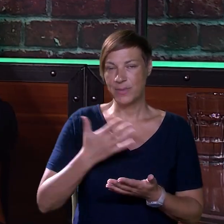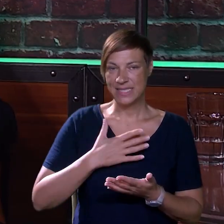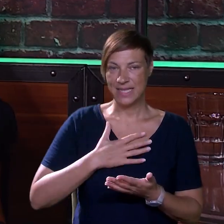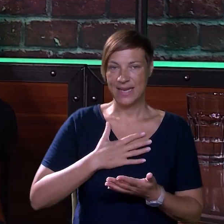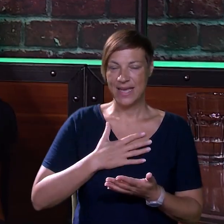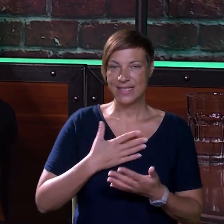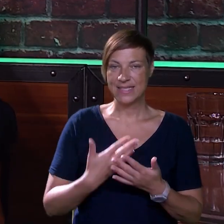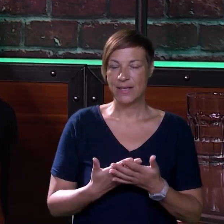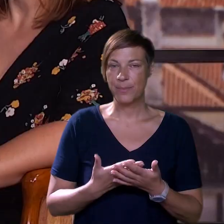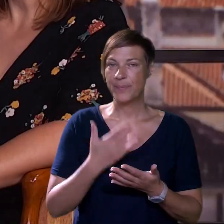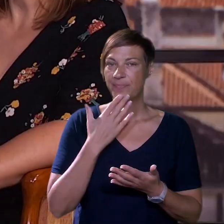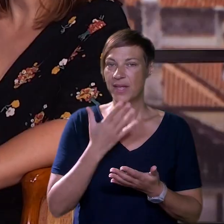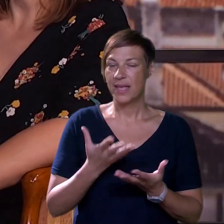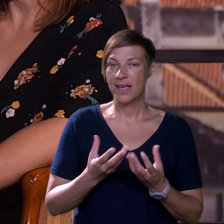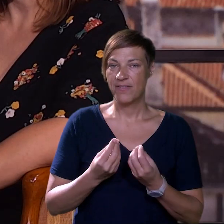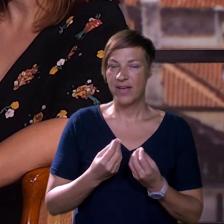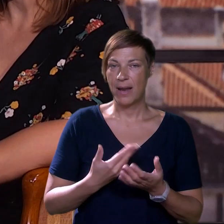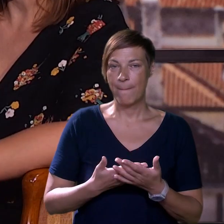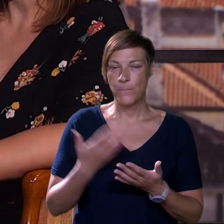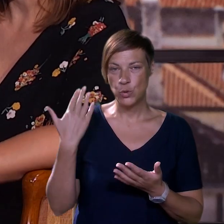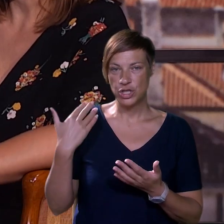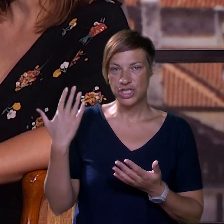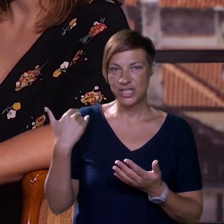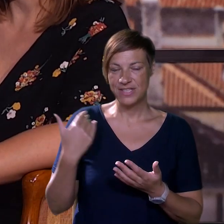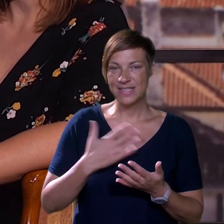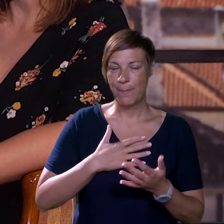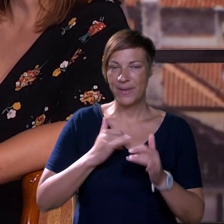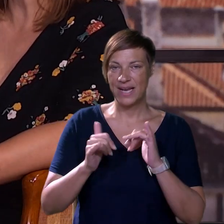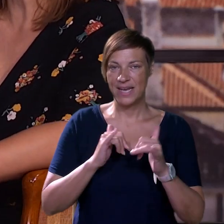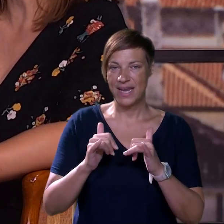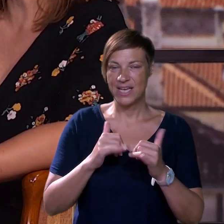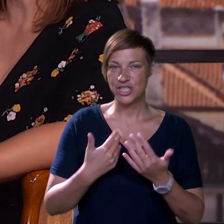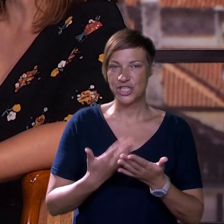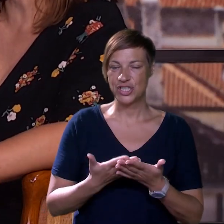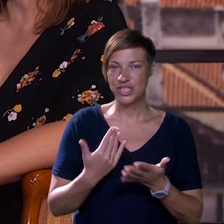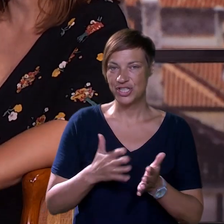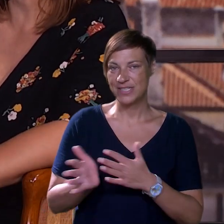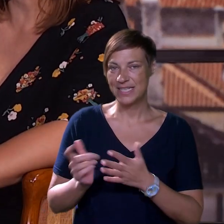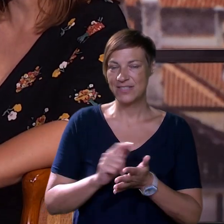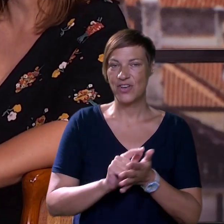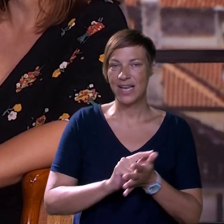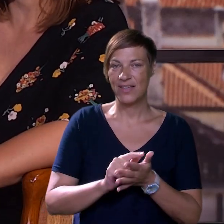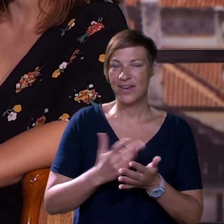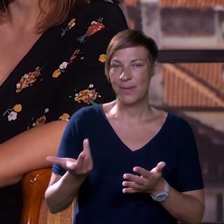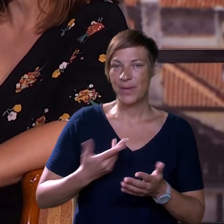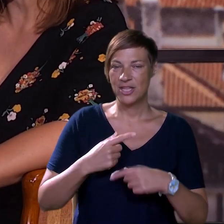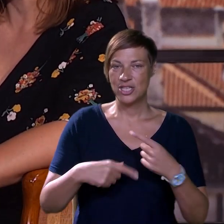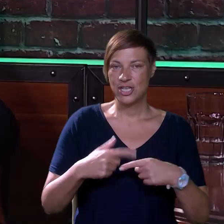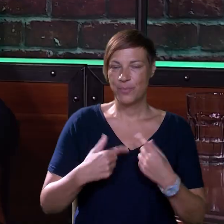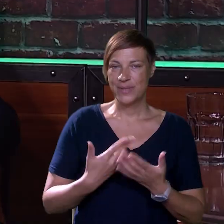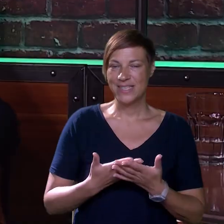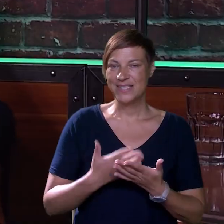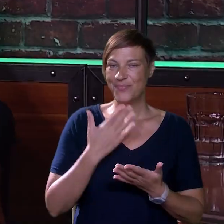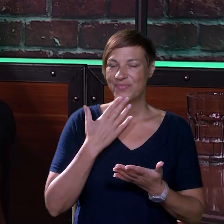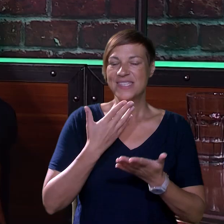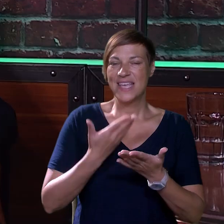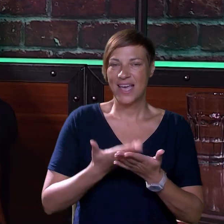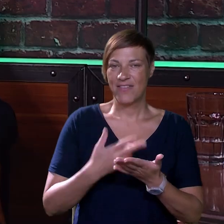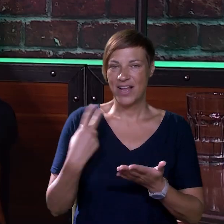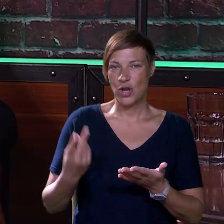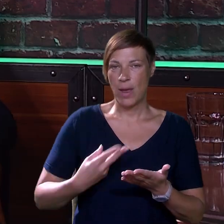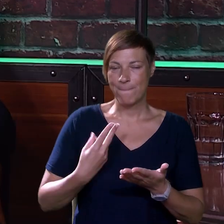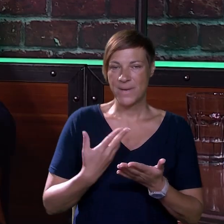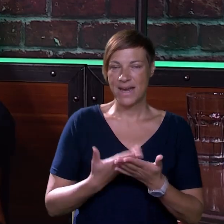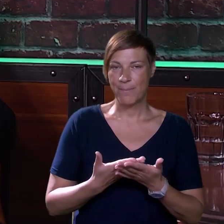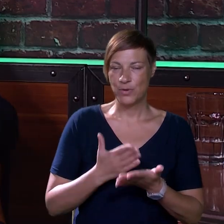sebe. Hvala vam puno što ste bili naš gost i što ste izdvojili svoje vrijeme i došli u emisiju. Eto, ja vam opet zahvaljujem